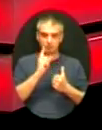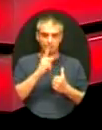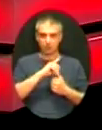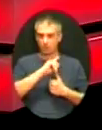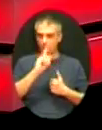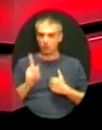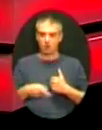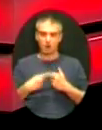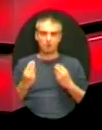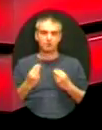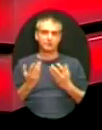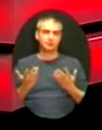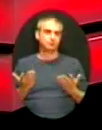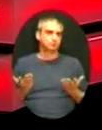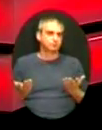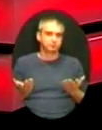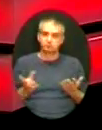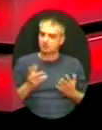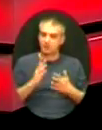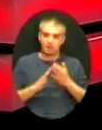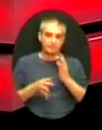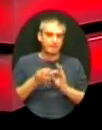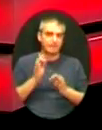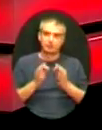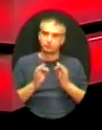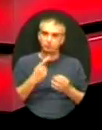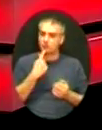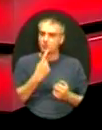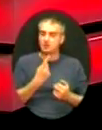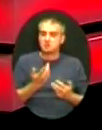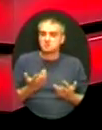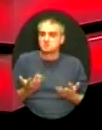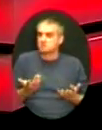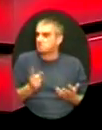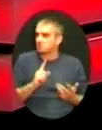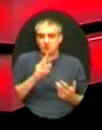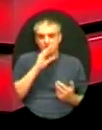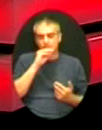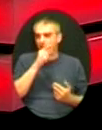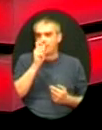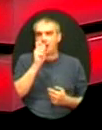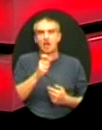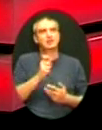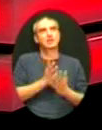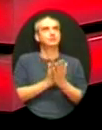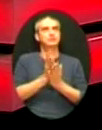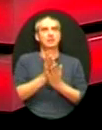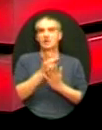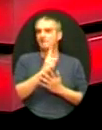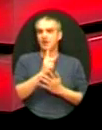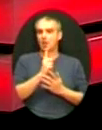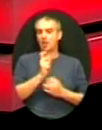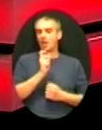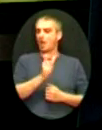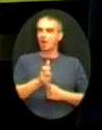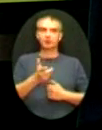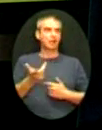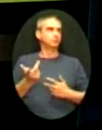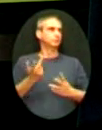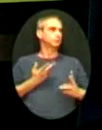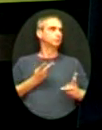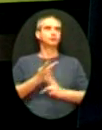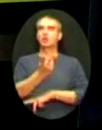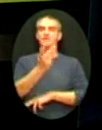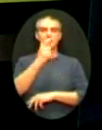שאר הדברים, בעצם מה שבית המשפט אומר, זה לא מדובר פה באדם צדיק, אבל גם לא בן אדם שעבר